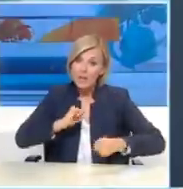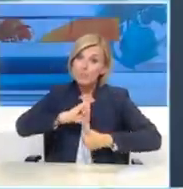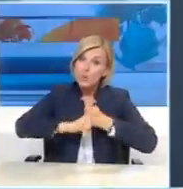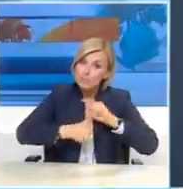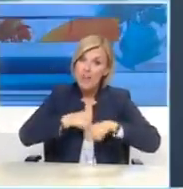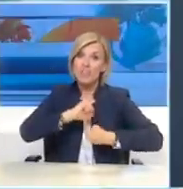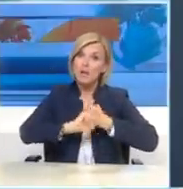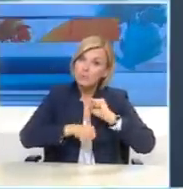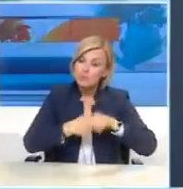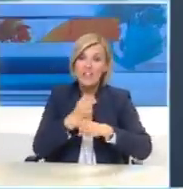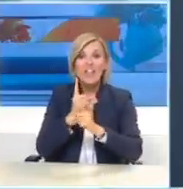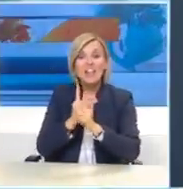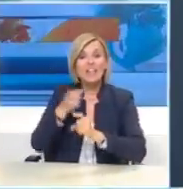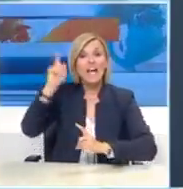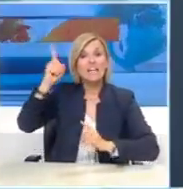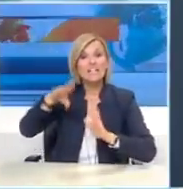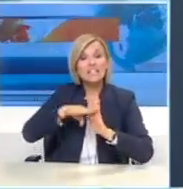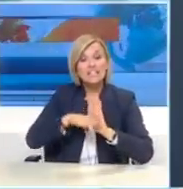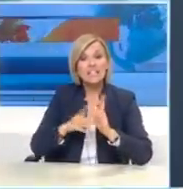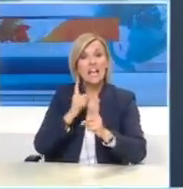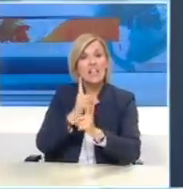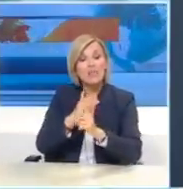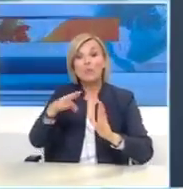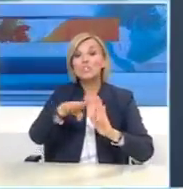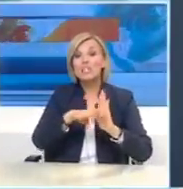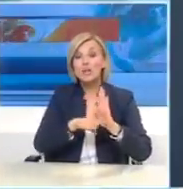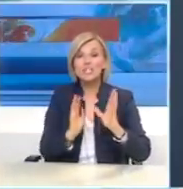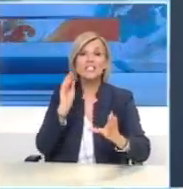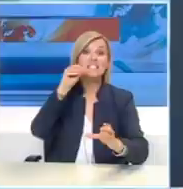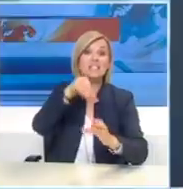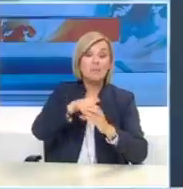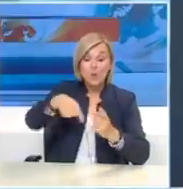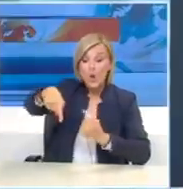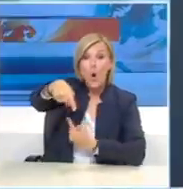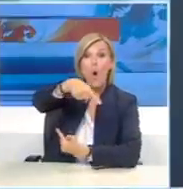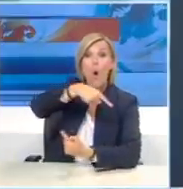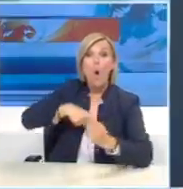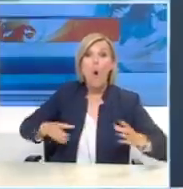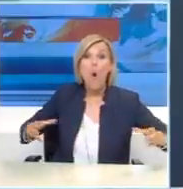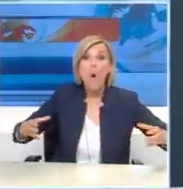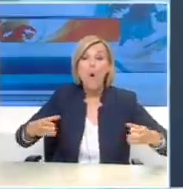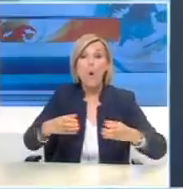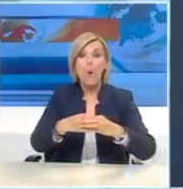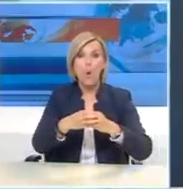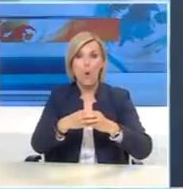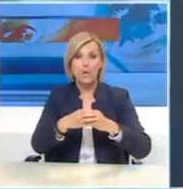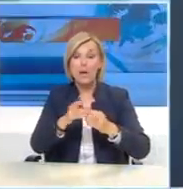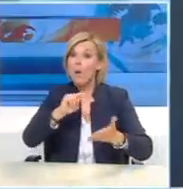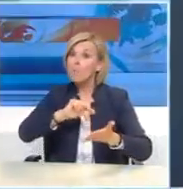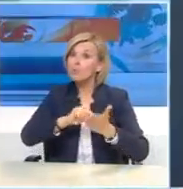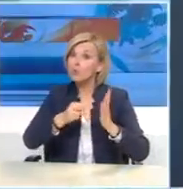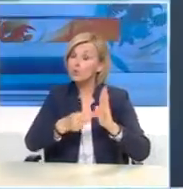προσπάθειες, με ειδικά κριτήρια και κανόνες, αλλά και με τη συμμετοχή όλων μας. Με προσοχή και επαγρύπνηση, ιδιαίτερα στα